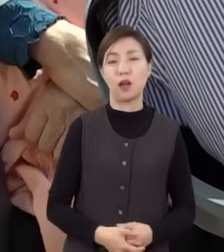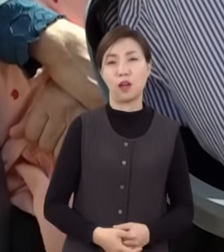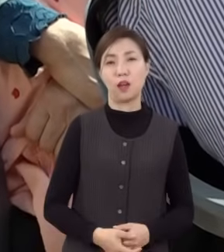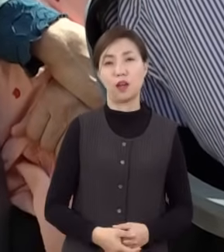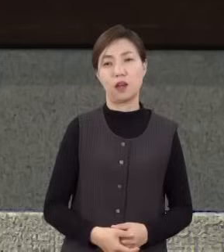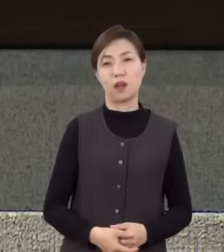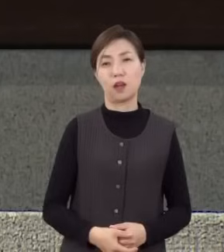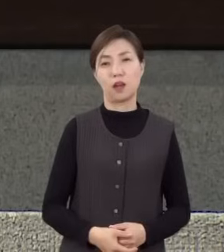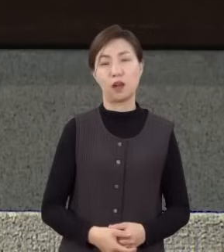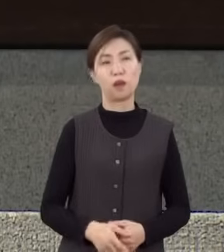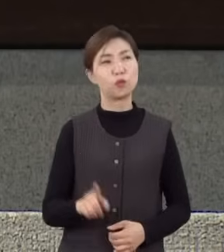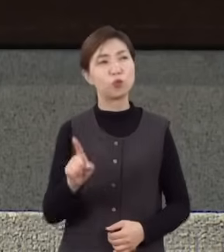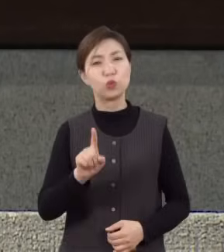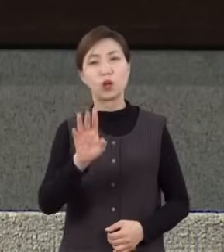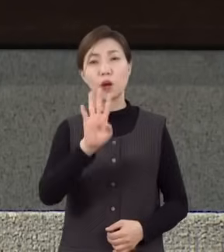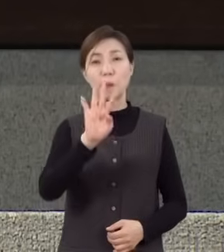뒤에